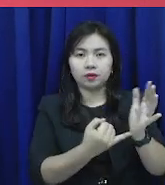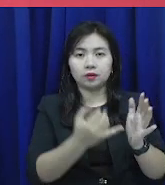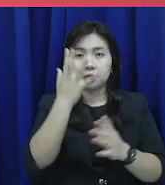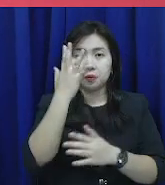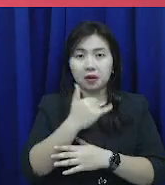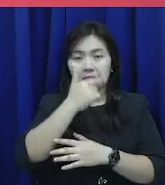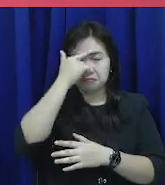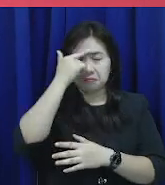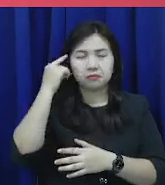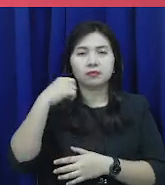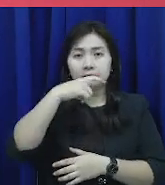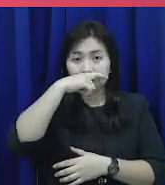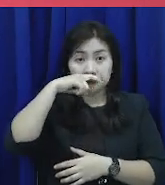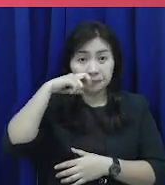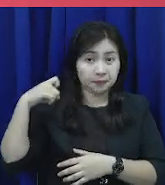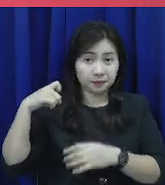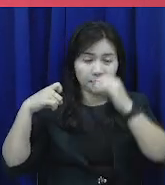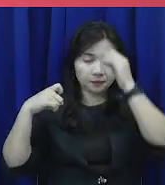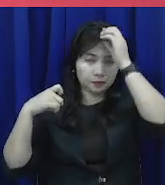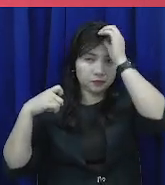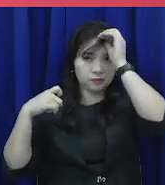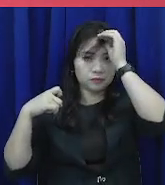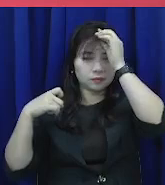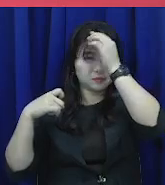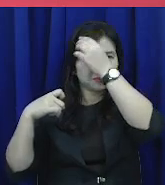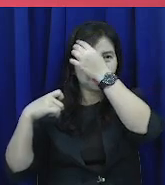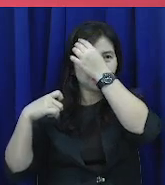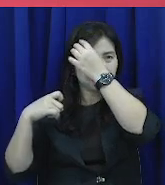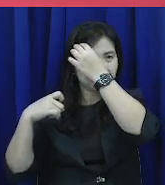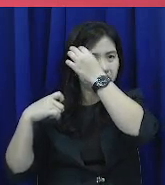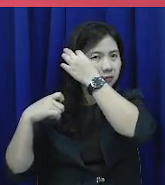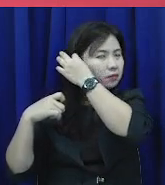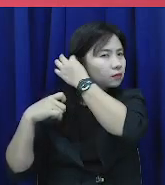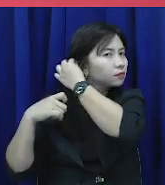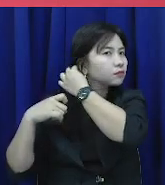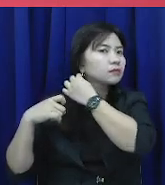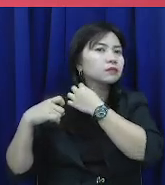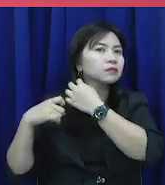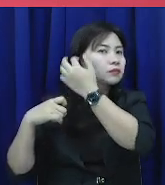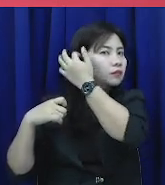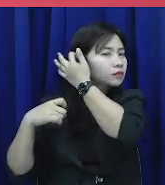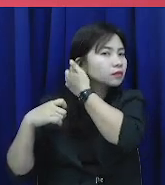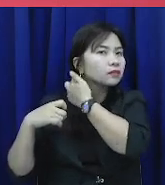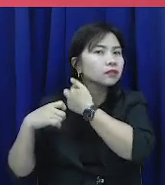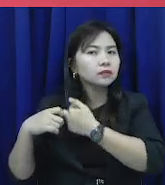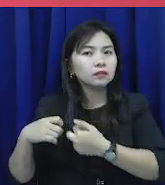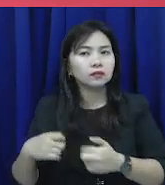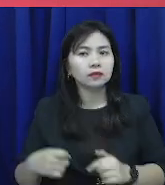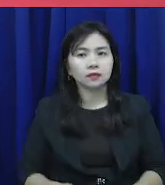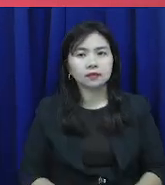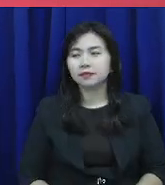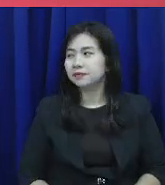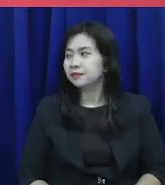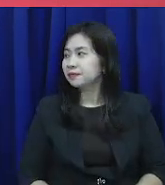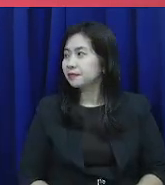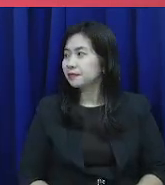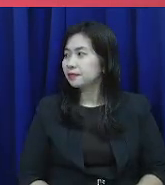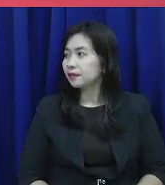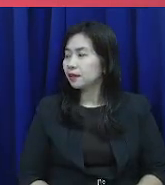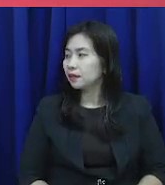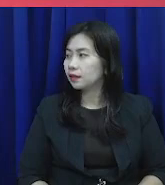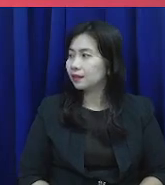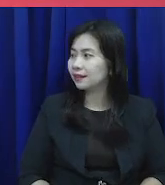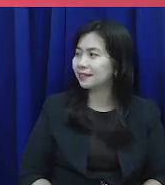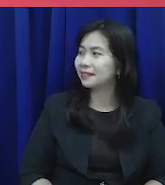eh you see tuyo na yan sinusunog na yung damo y pero hindi yung damo talagang natural yung sinasabi ko mga kapatid ha Hindi ko